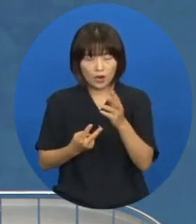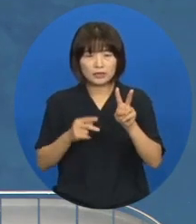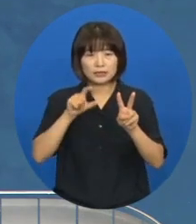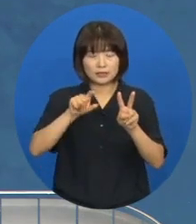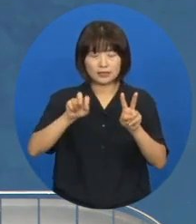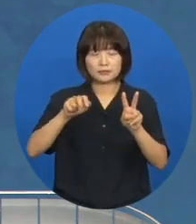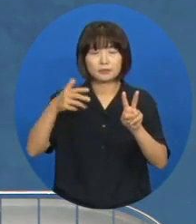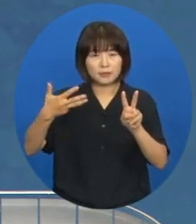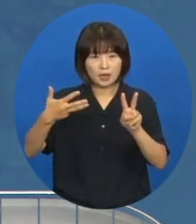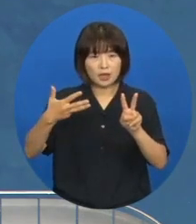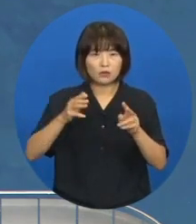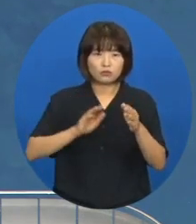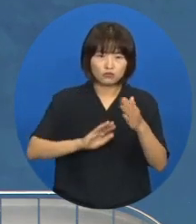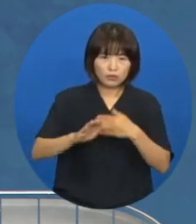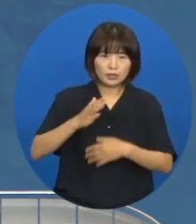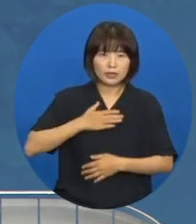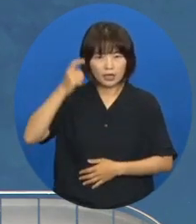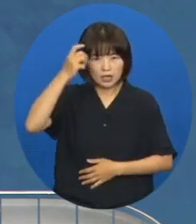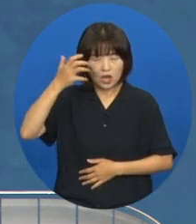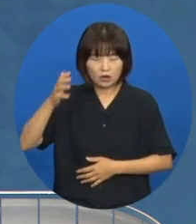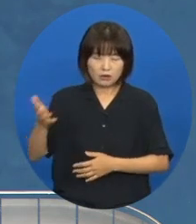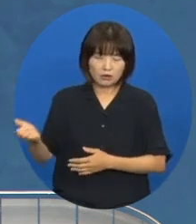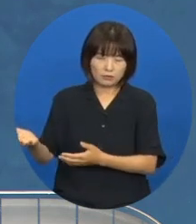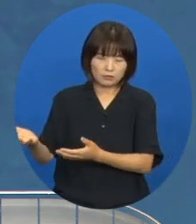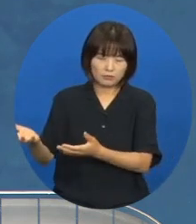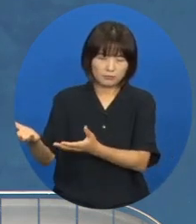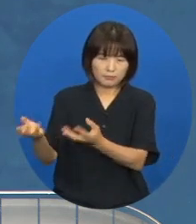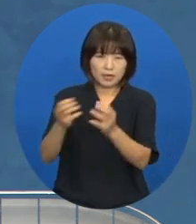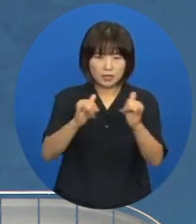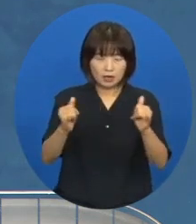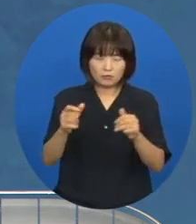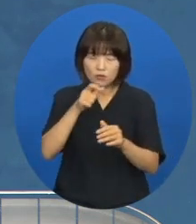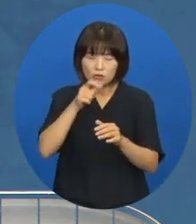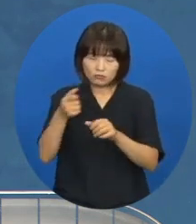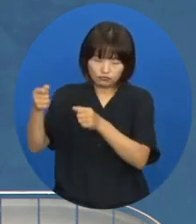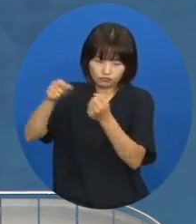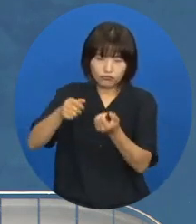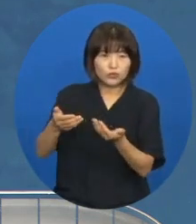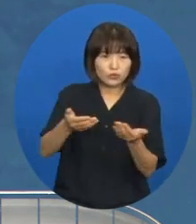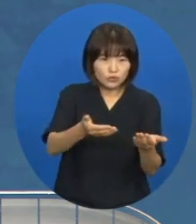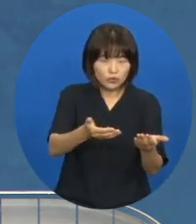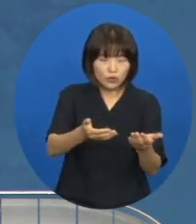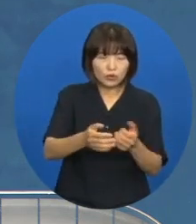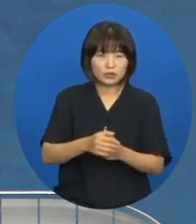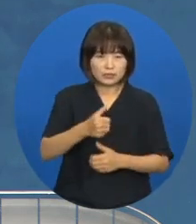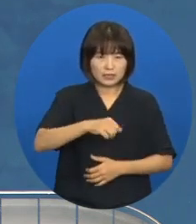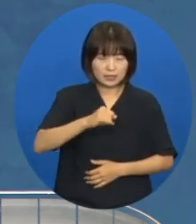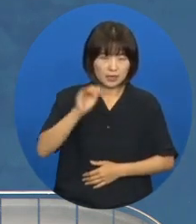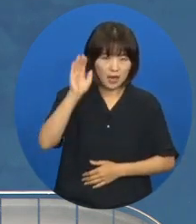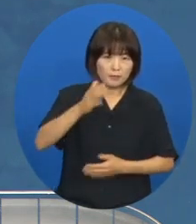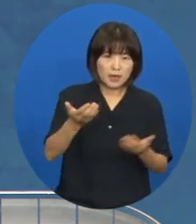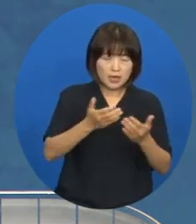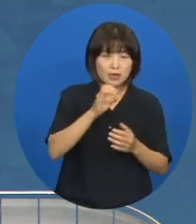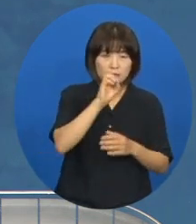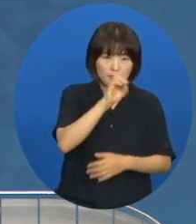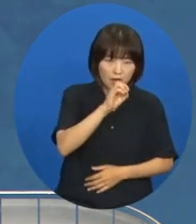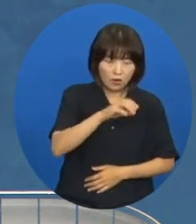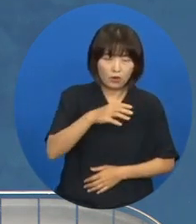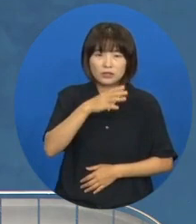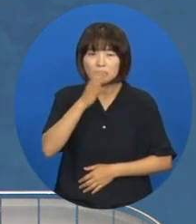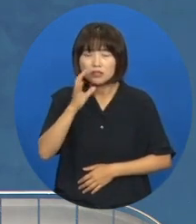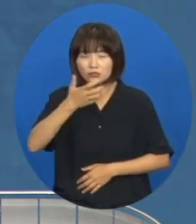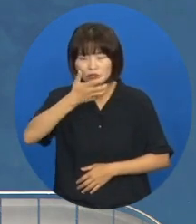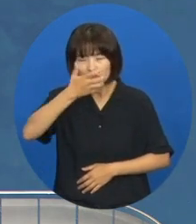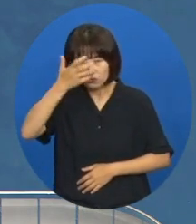28절에 그 후에 내가 내 영을 만민에게 부어주리니 너희 자녀들이 장래일을 말할 것이며 너희 늙은이는